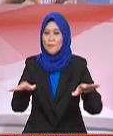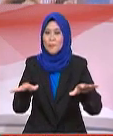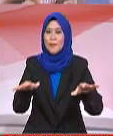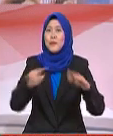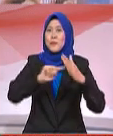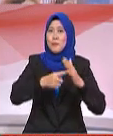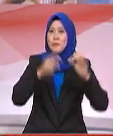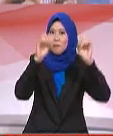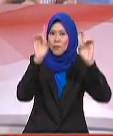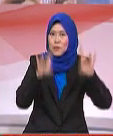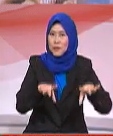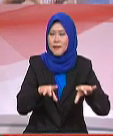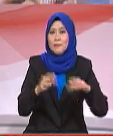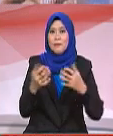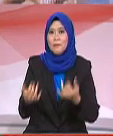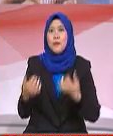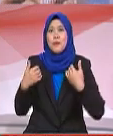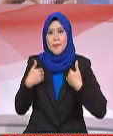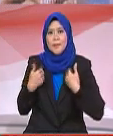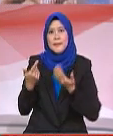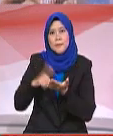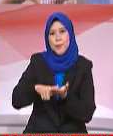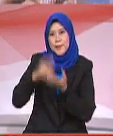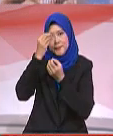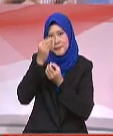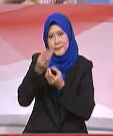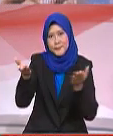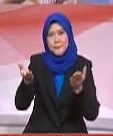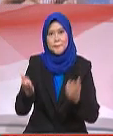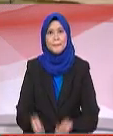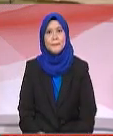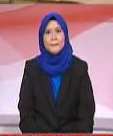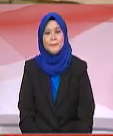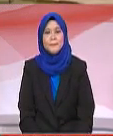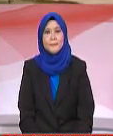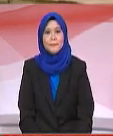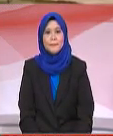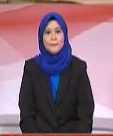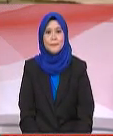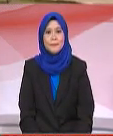peperiksaan? Rozi Hanis Abdul Rahman ada laporannya.